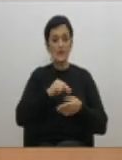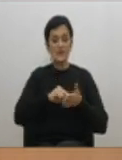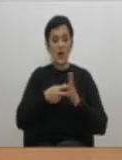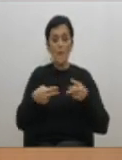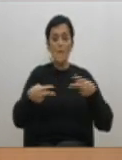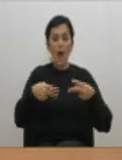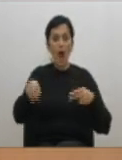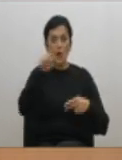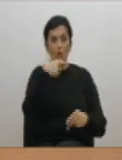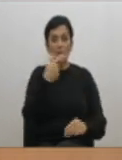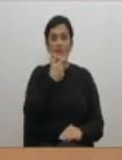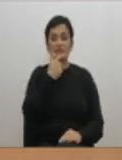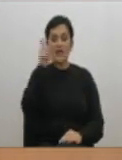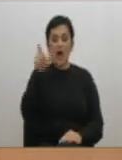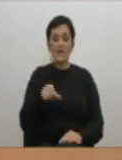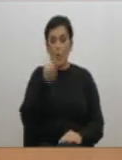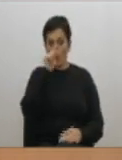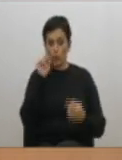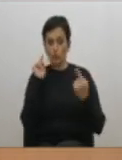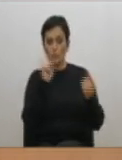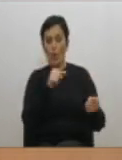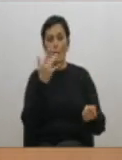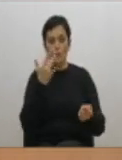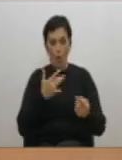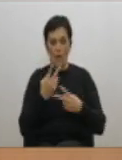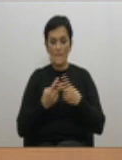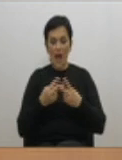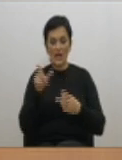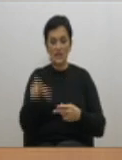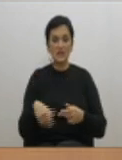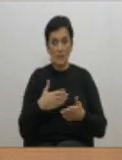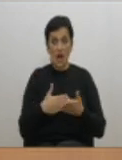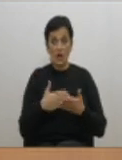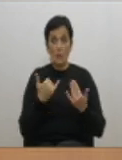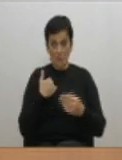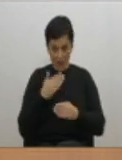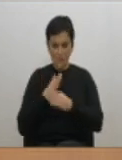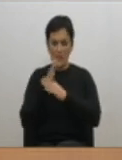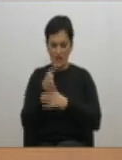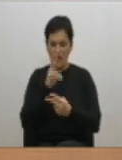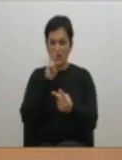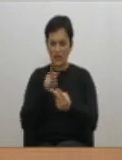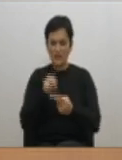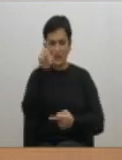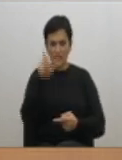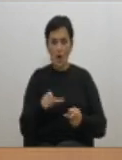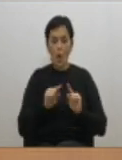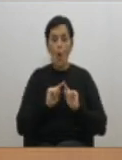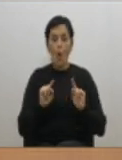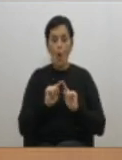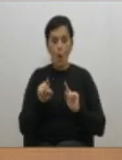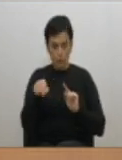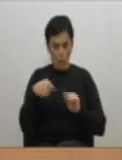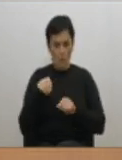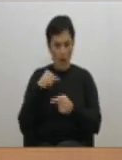პარტნიორები ამბობენ მიხეილ სააკაშვილი პუტინის მოწინააღმდეგე პოლიტიკური პატიმარიაო. მივედი და ვნახე ის ადამიანი, რომლის ოპოზიციაში მეც ვიყავი